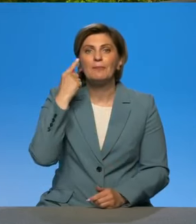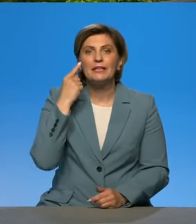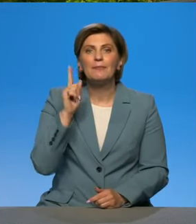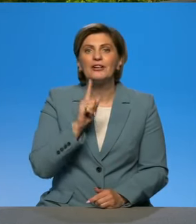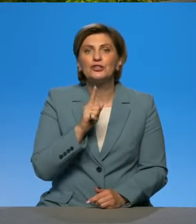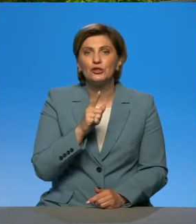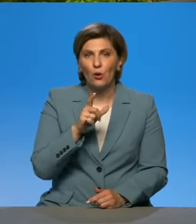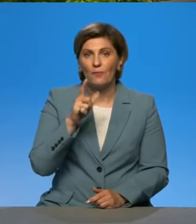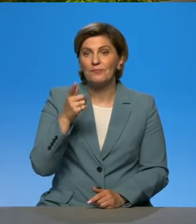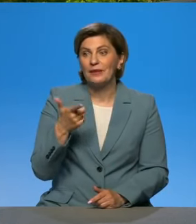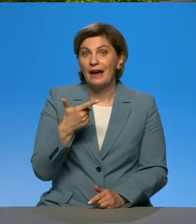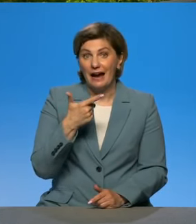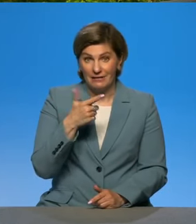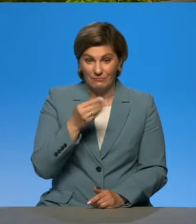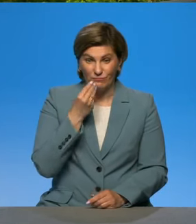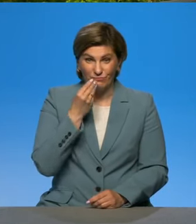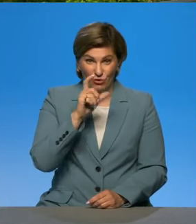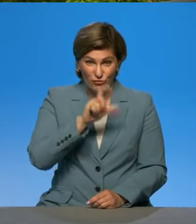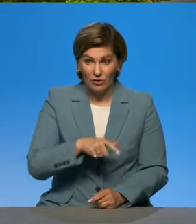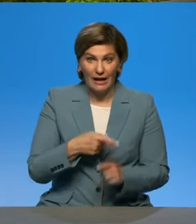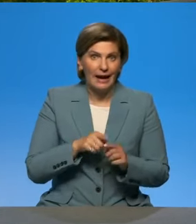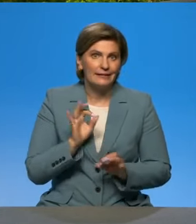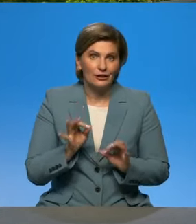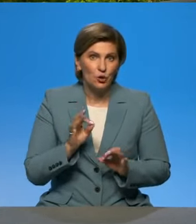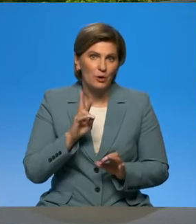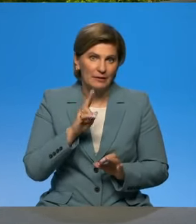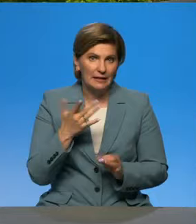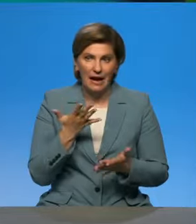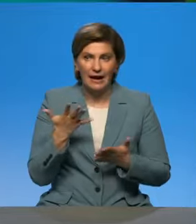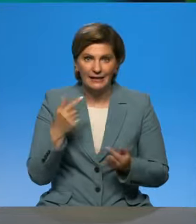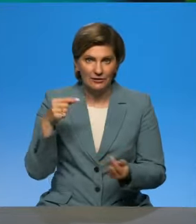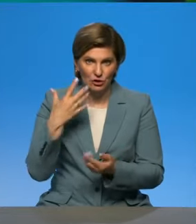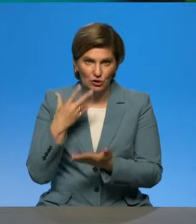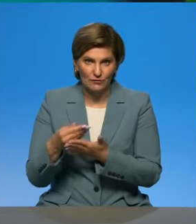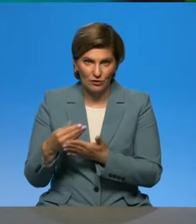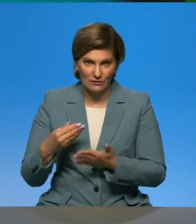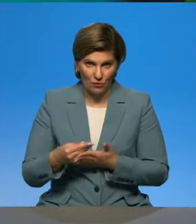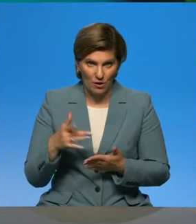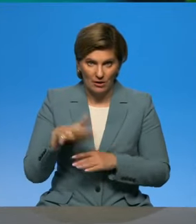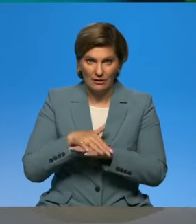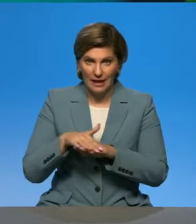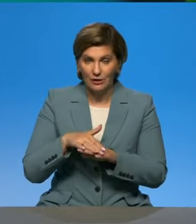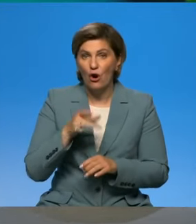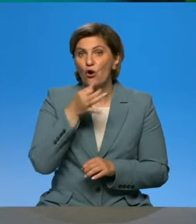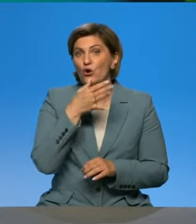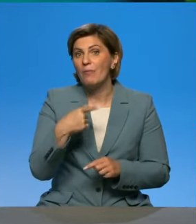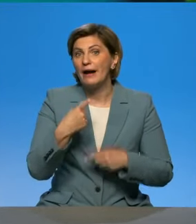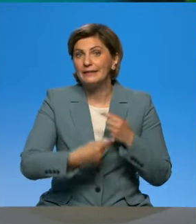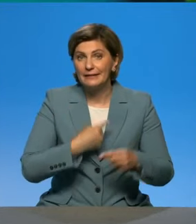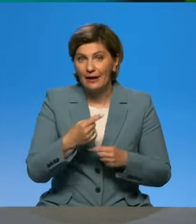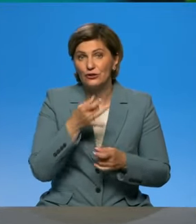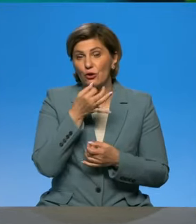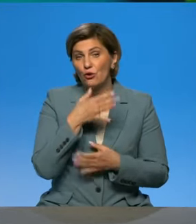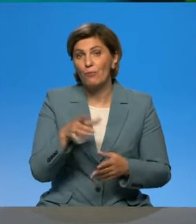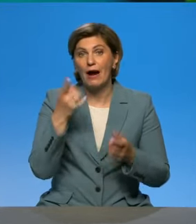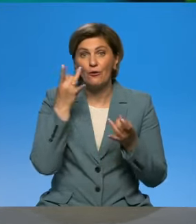традиция – это норма для ряда народов. Давайте мы будем понимать, что любая традиция, любая культура, она имеет определенные традиции.